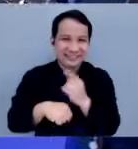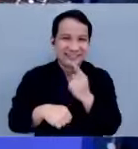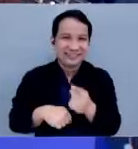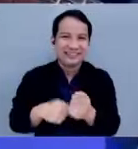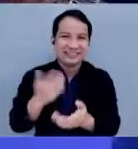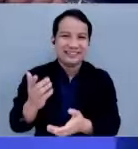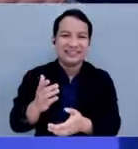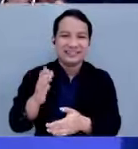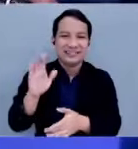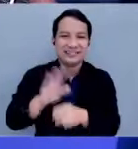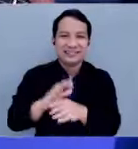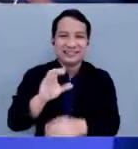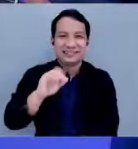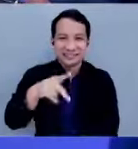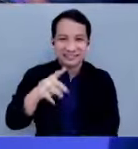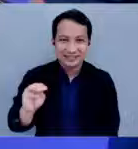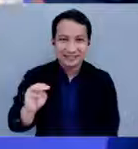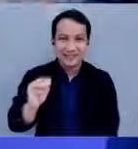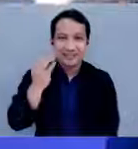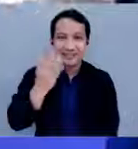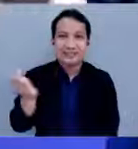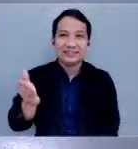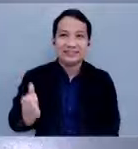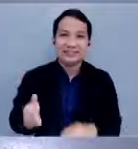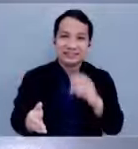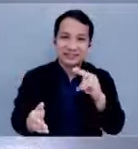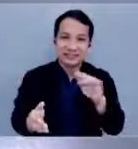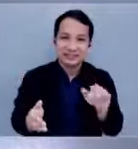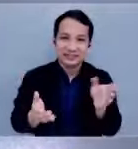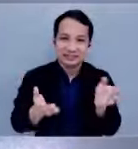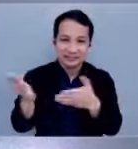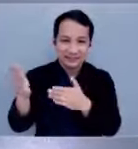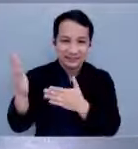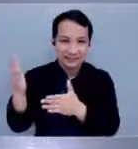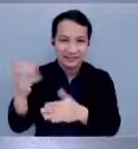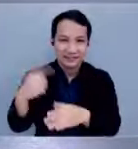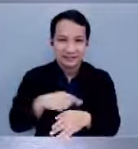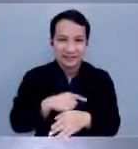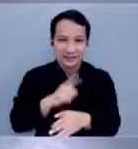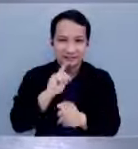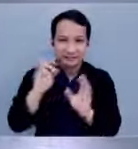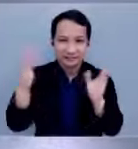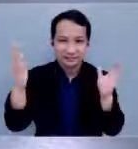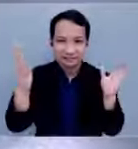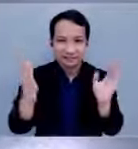Legendary OPM pop rock band na Neocolours. Yeah! Ano po sila?